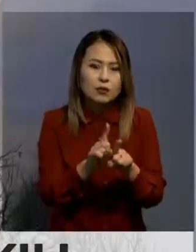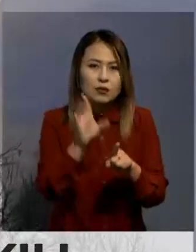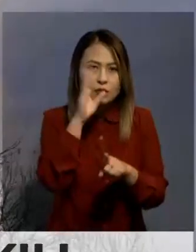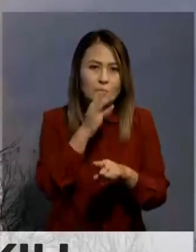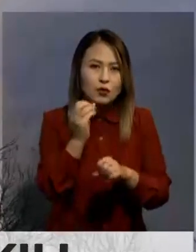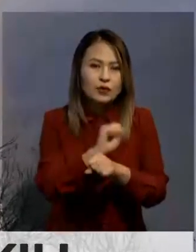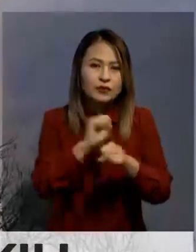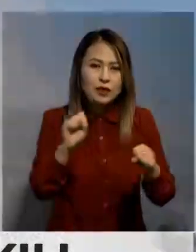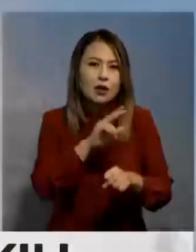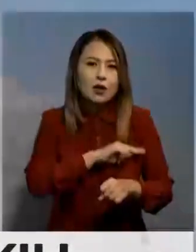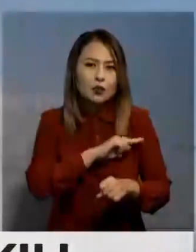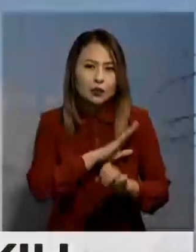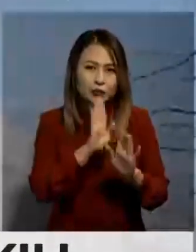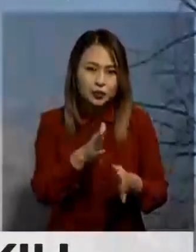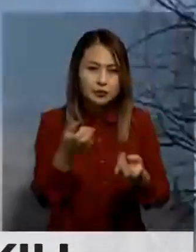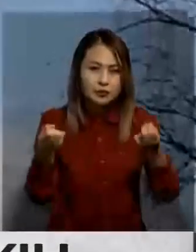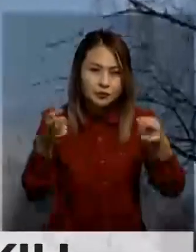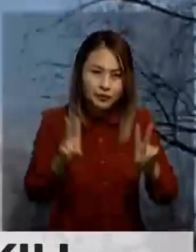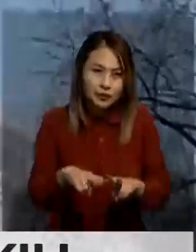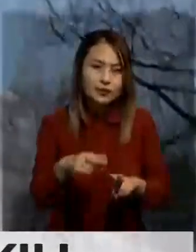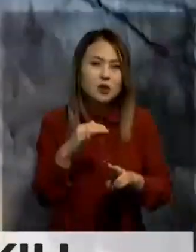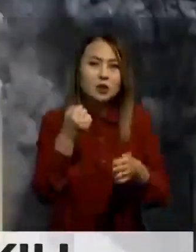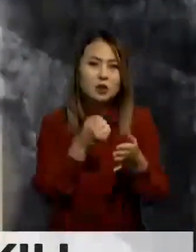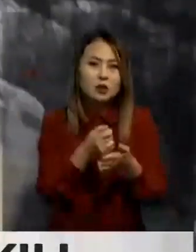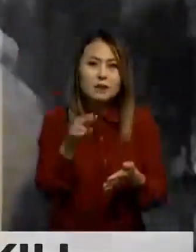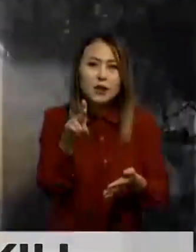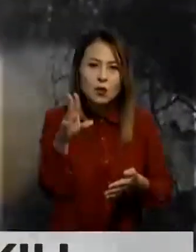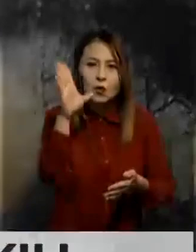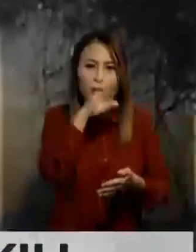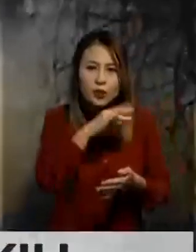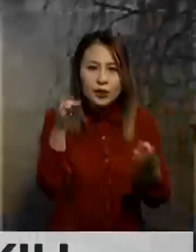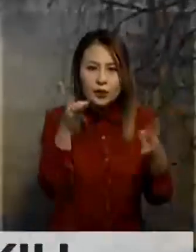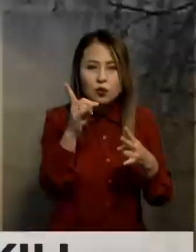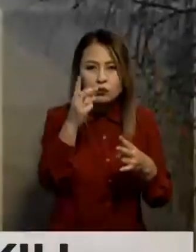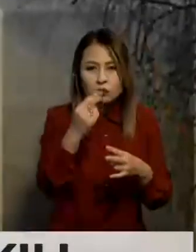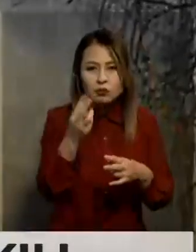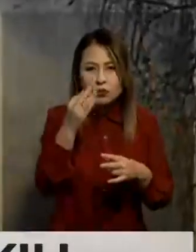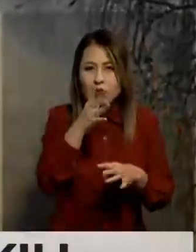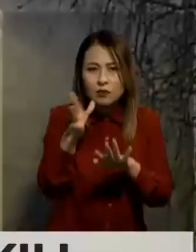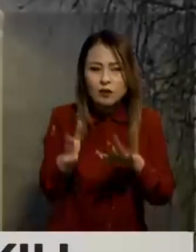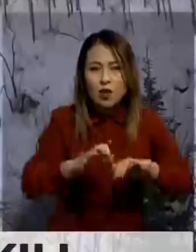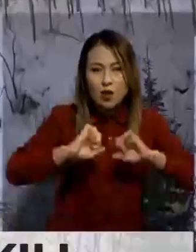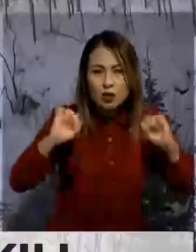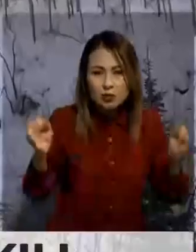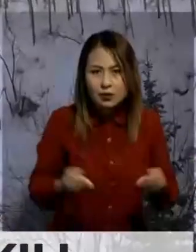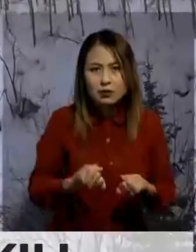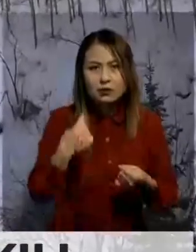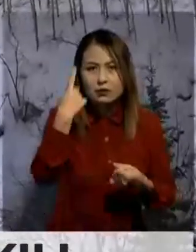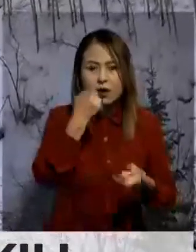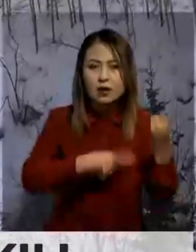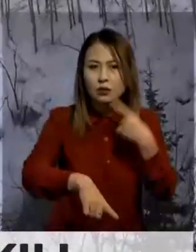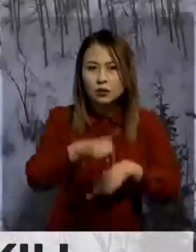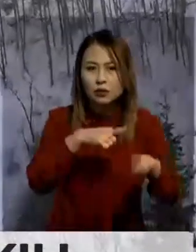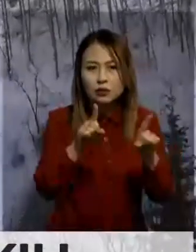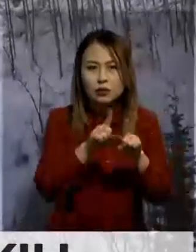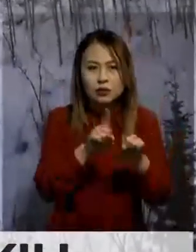жару жұмыстары қолға алынады. Мамандар алдағы жұмаға дейін үлгеруі тиіс. Өйткені қазір бірнеше күнге созылған үскірік аяздың беті қайтып,